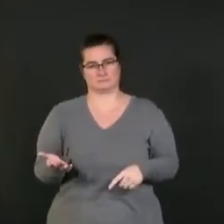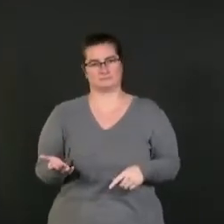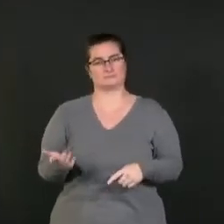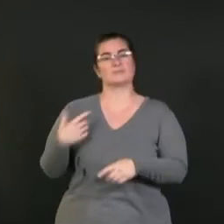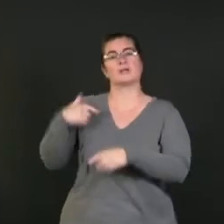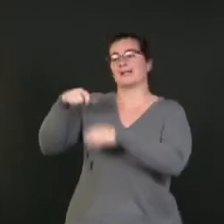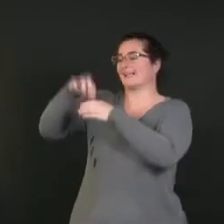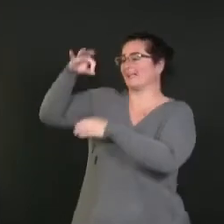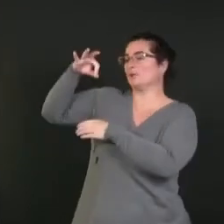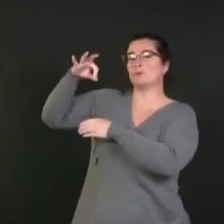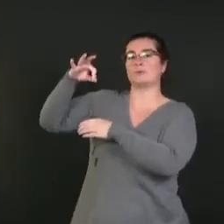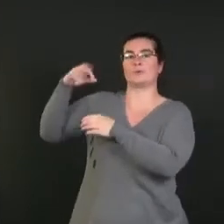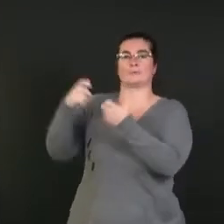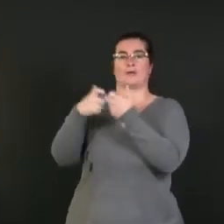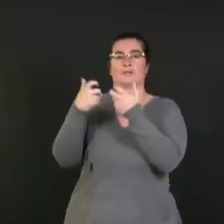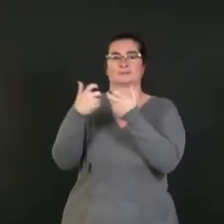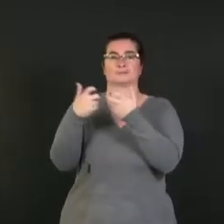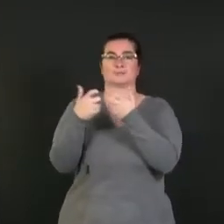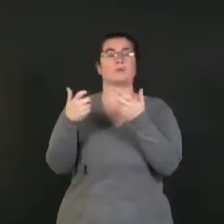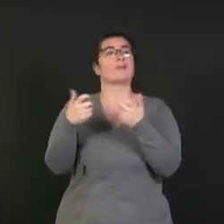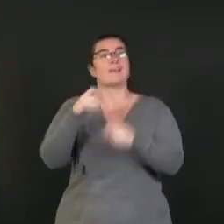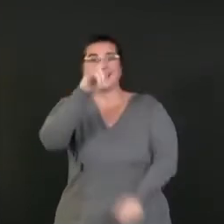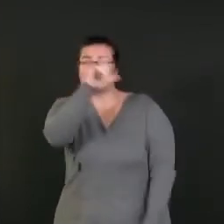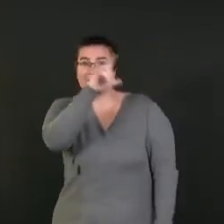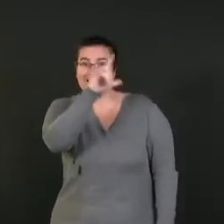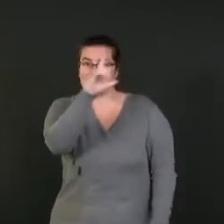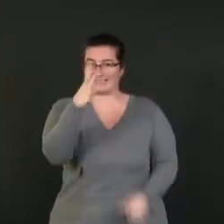Bon, je viens de te parler de Lille, mais